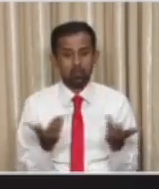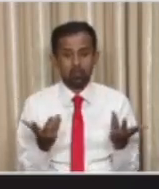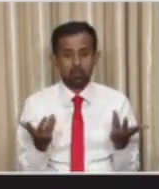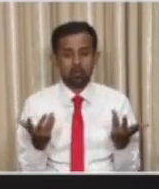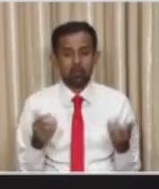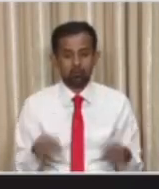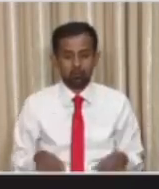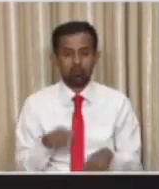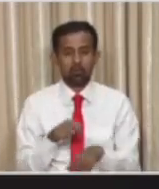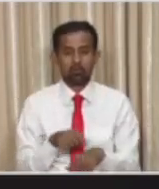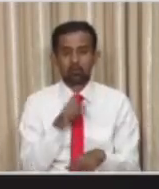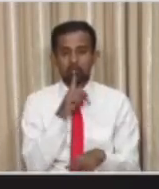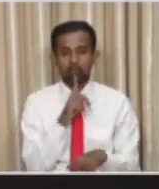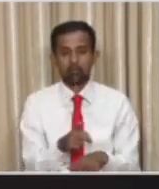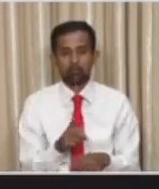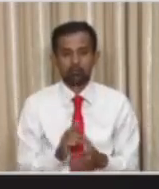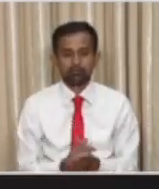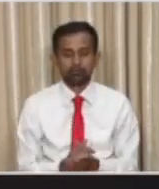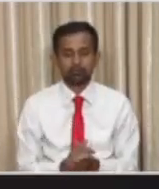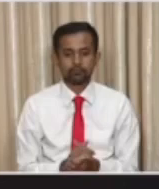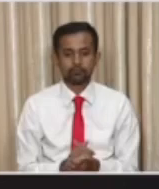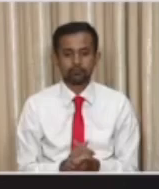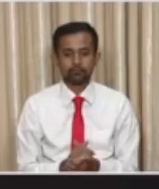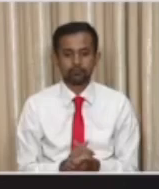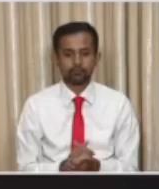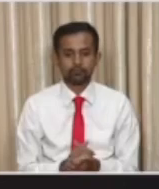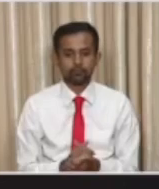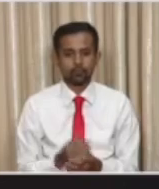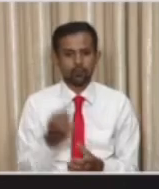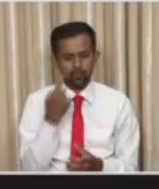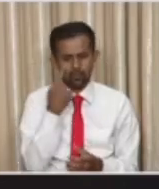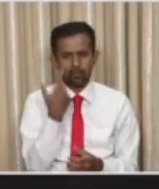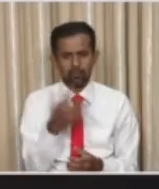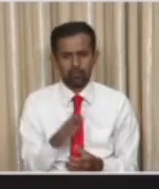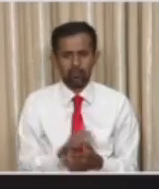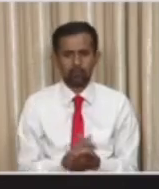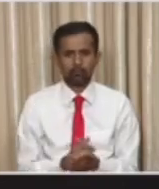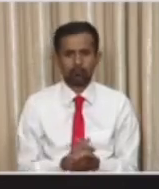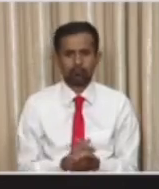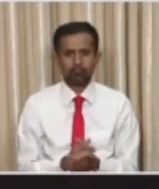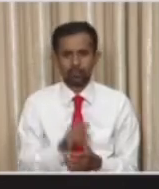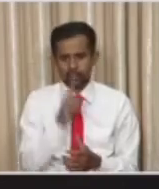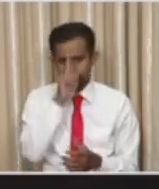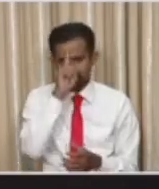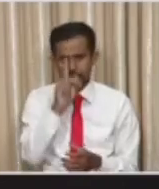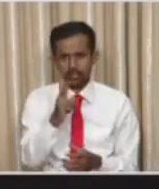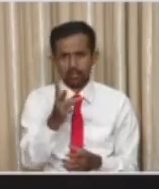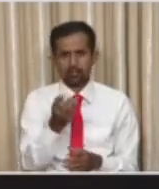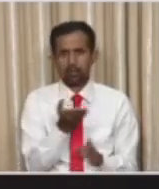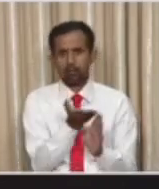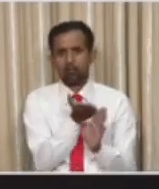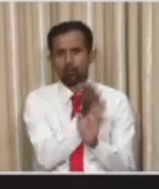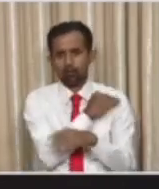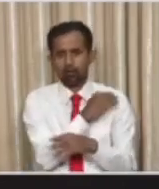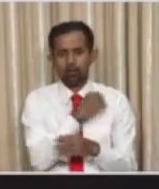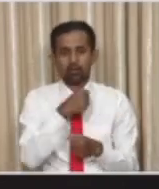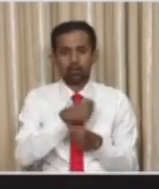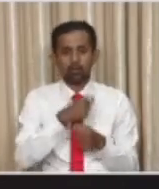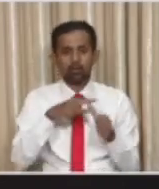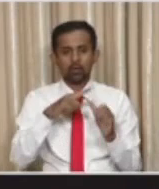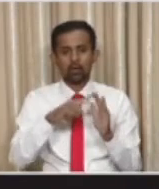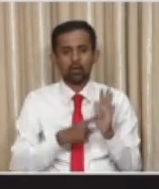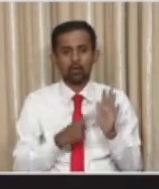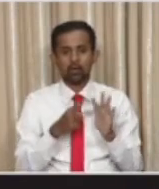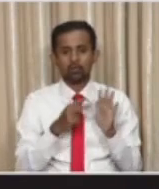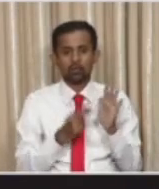මේ අවස්ථාවේදී මතක් කර දෙනවා ගරු සභාපතිතුමනි. ඒ වගේම අපි දැක්කා අර මීට සති කීපයකට කලින් ගජේන්ද්‍ර කුමාර්